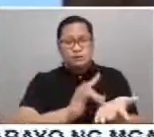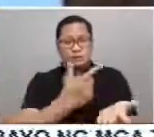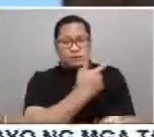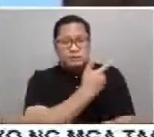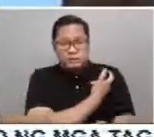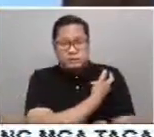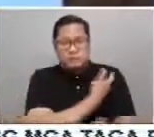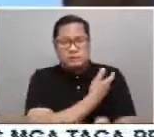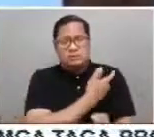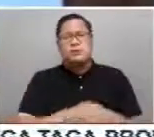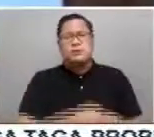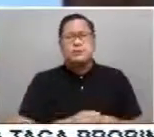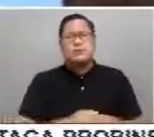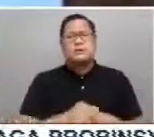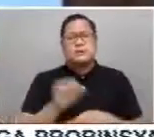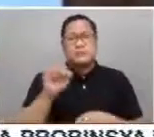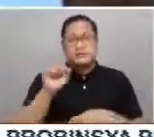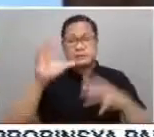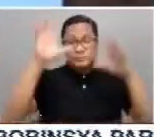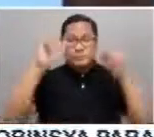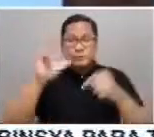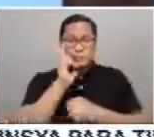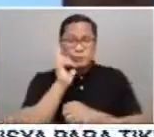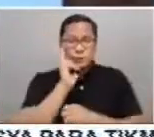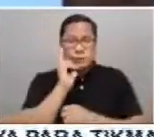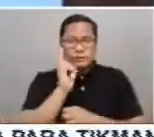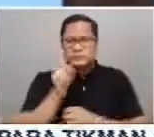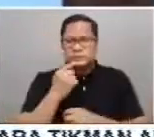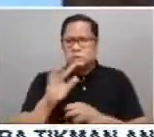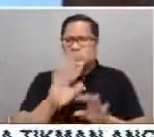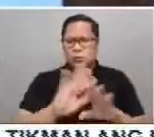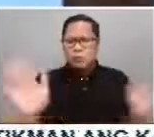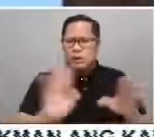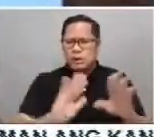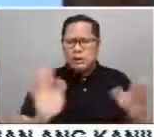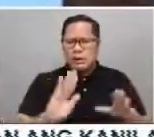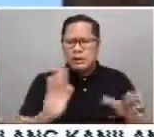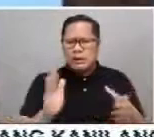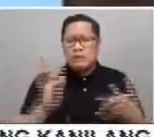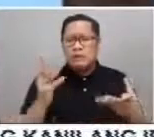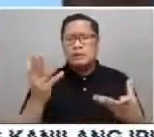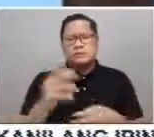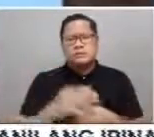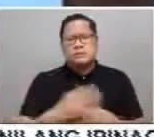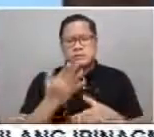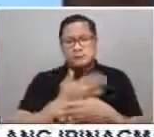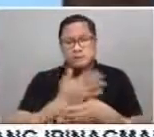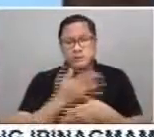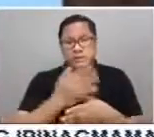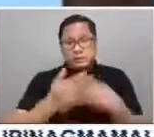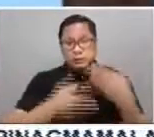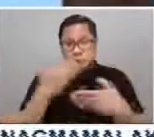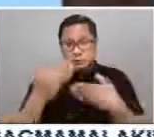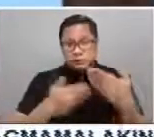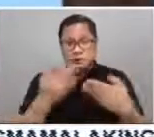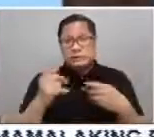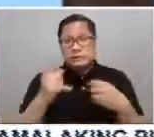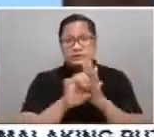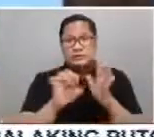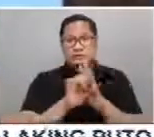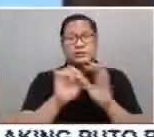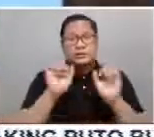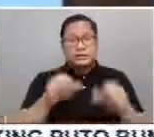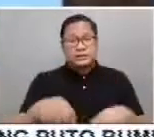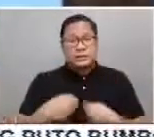true, I will tender my resignation as President of this Republic. That is my guarantee to